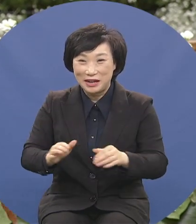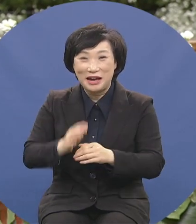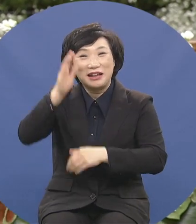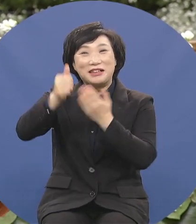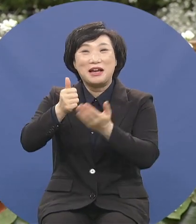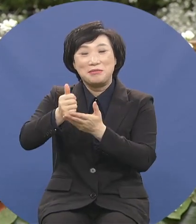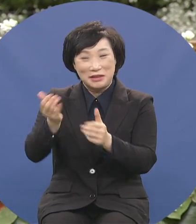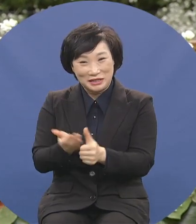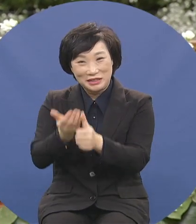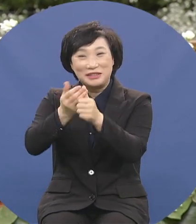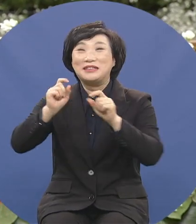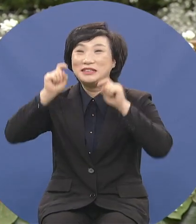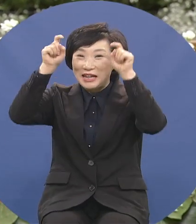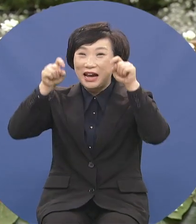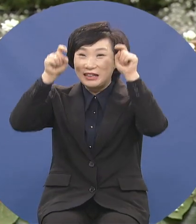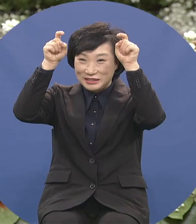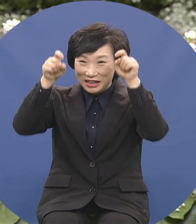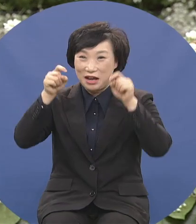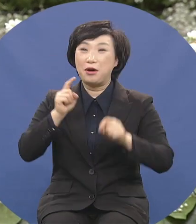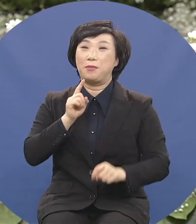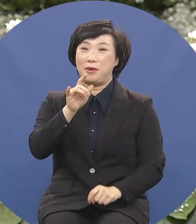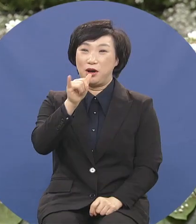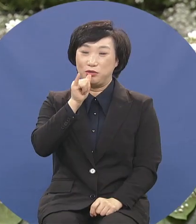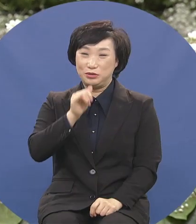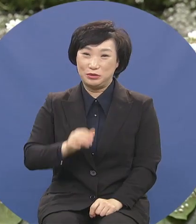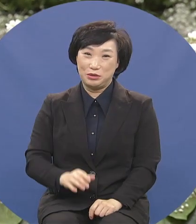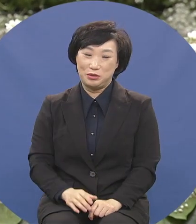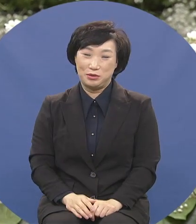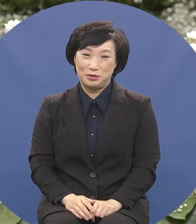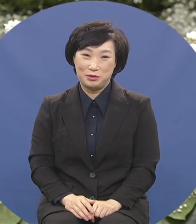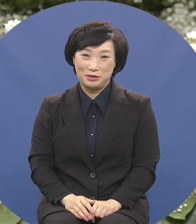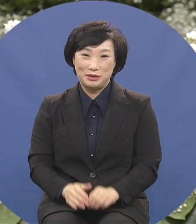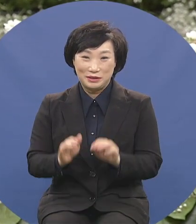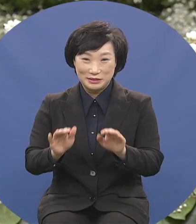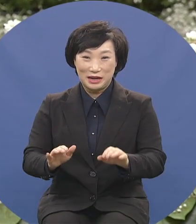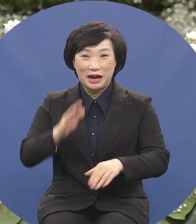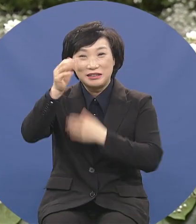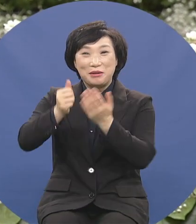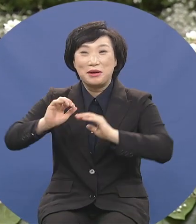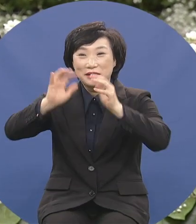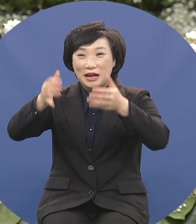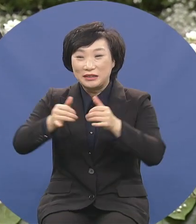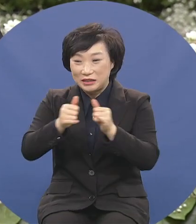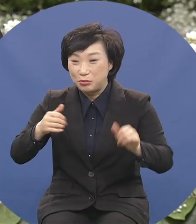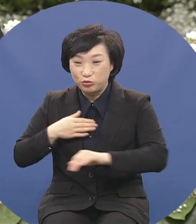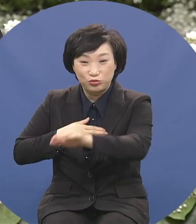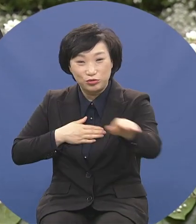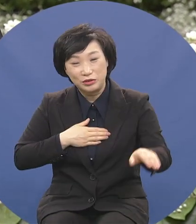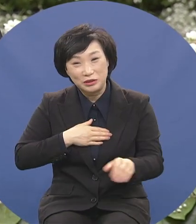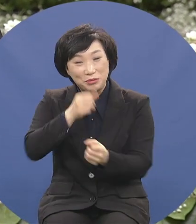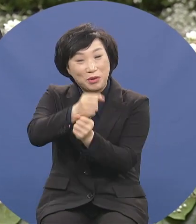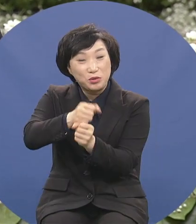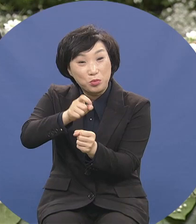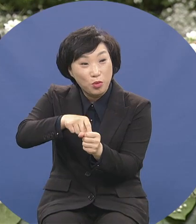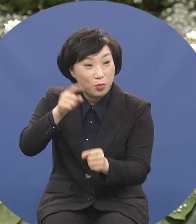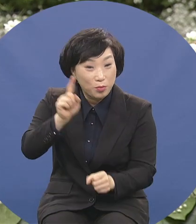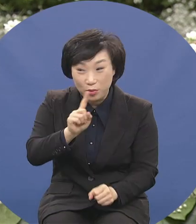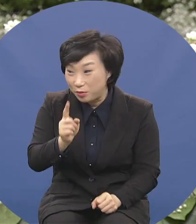그의 기르시는 양이로다. 하나님이 그 백성을 왜 만들었나요?